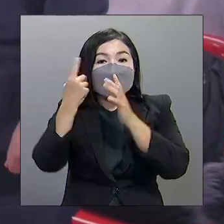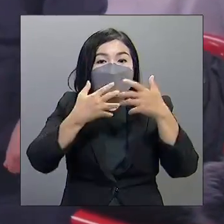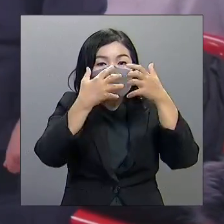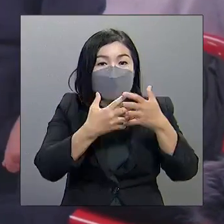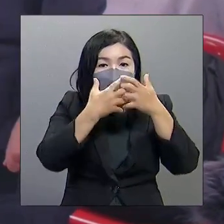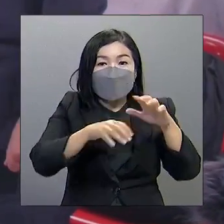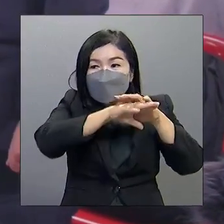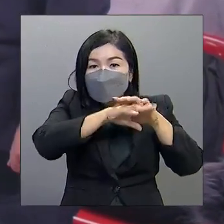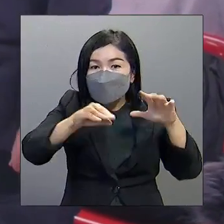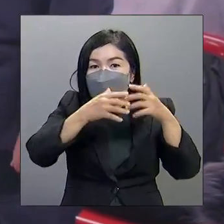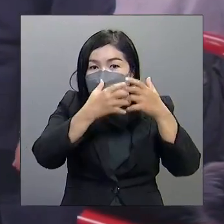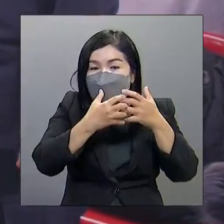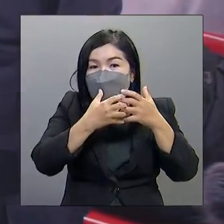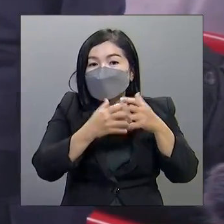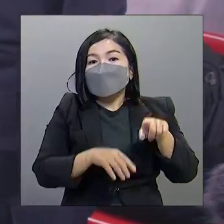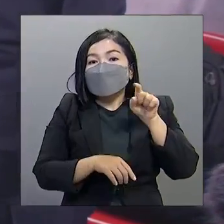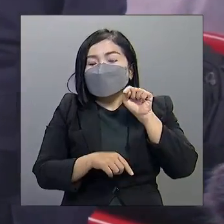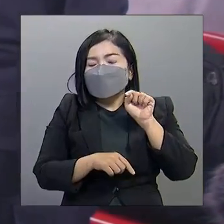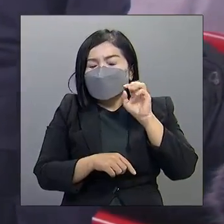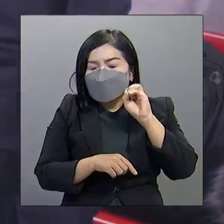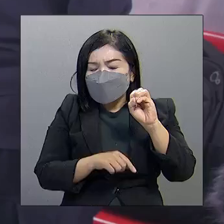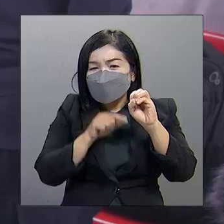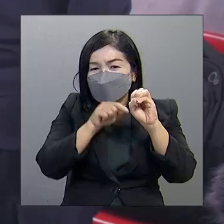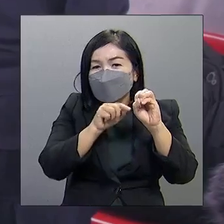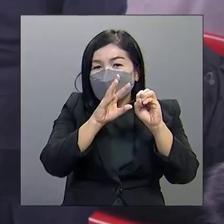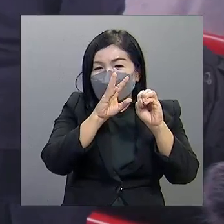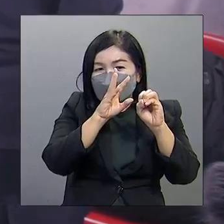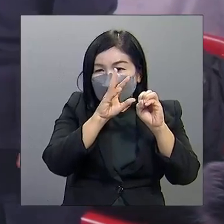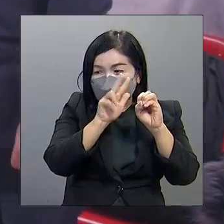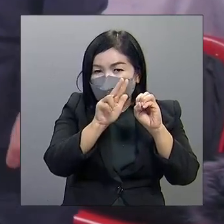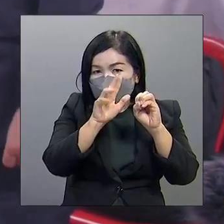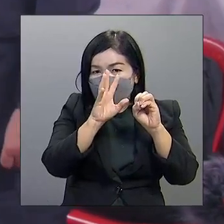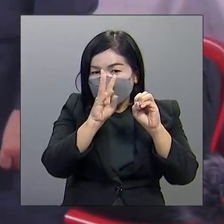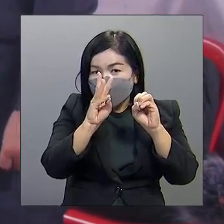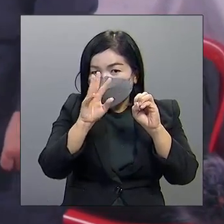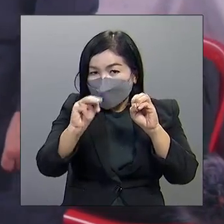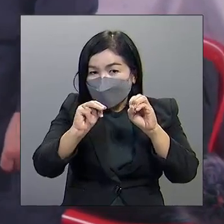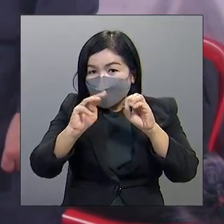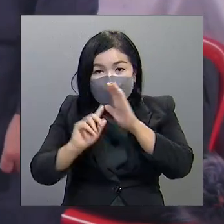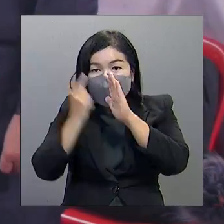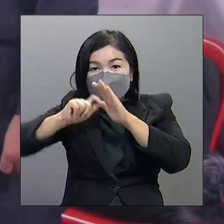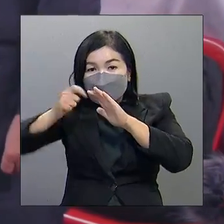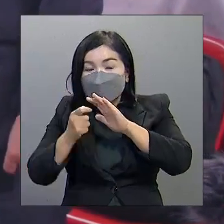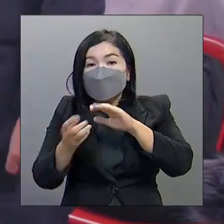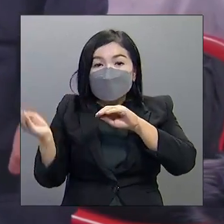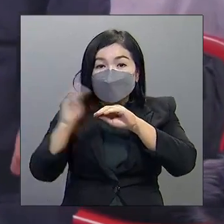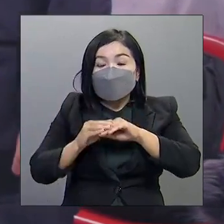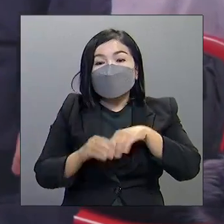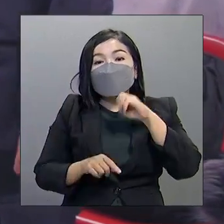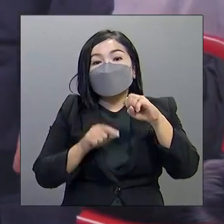เนี่ยอยู่ที่ 0.36 เมตรต่อวินาที ครับ หลังจากสตาร์ทเครื่องความเร็วเพิ่มเป็น 0.6